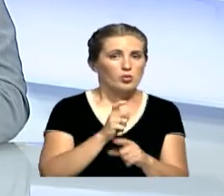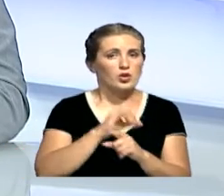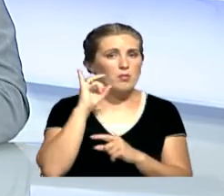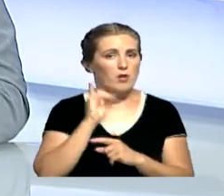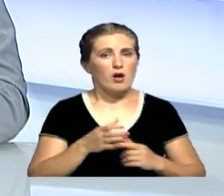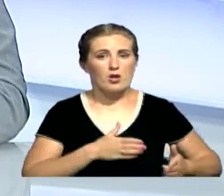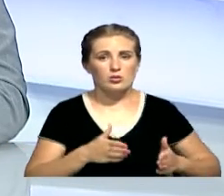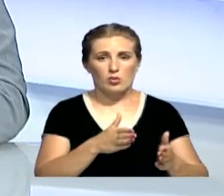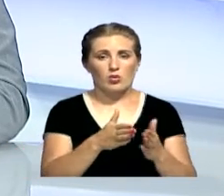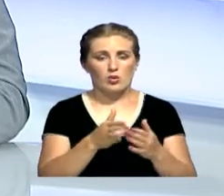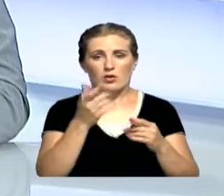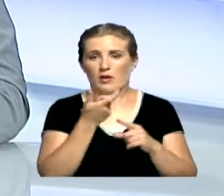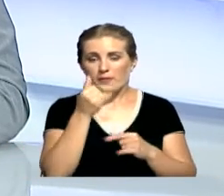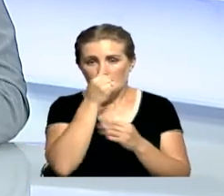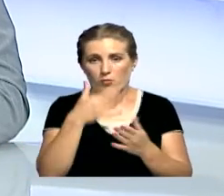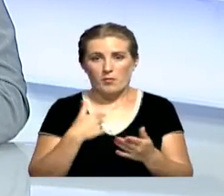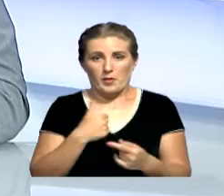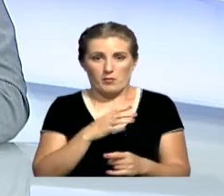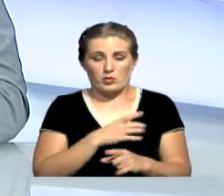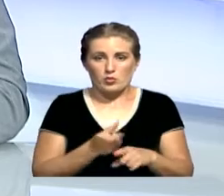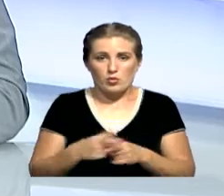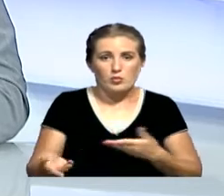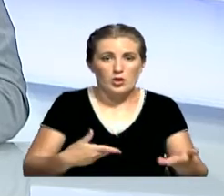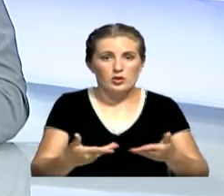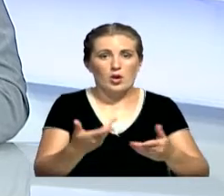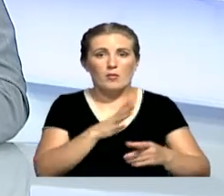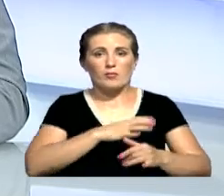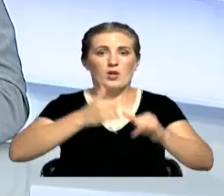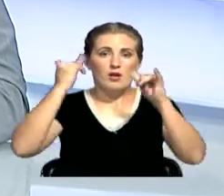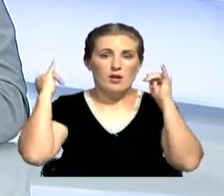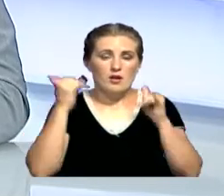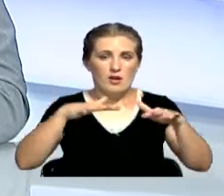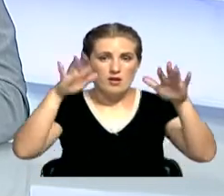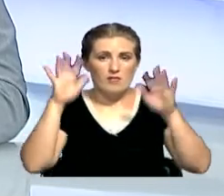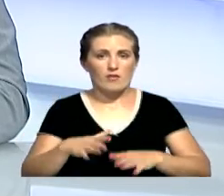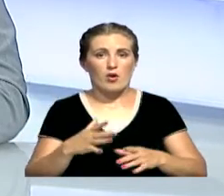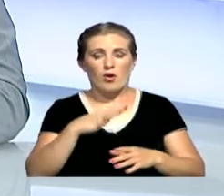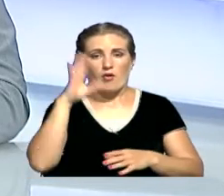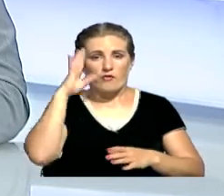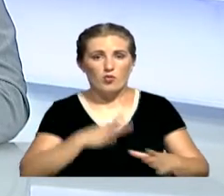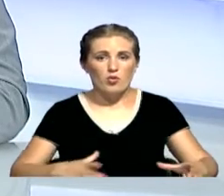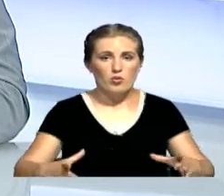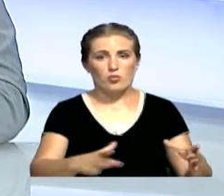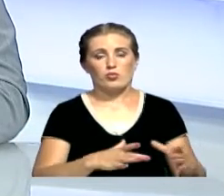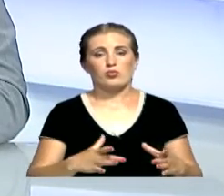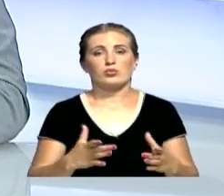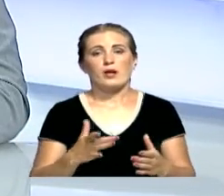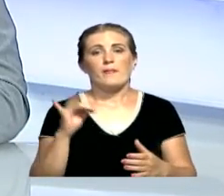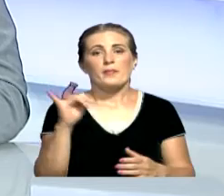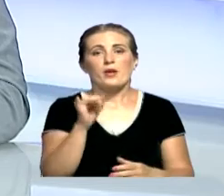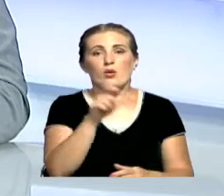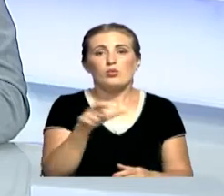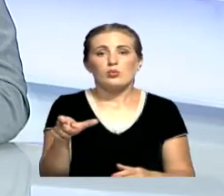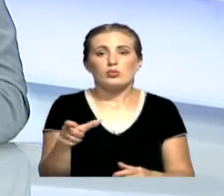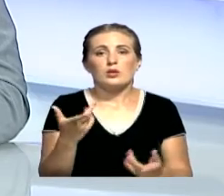крайне непроходимая даже мне там сложно было пройти потому что прошел ливень очень большие лужи не говоря уже люди с ограниченными